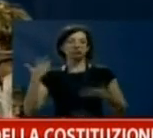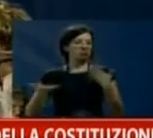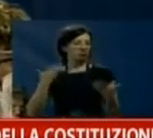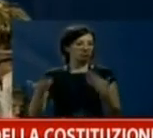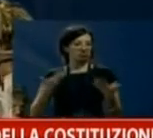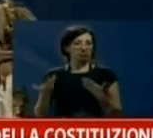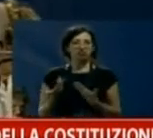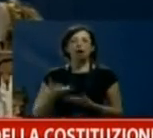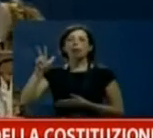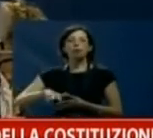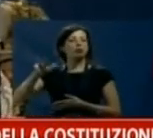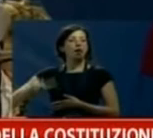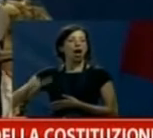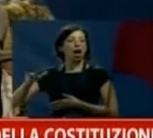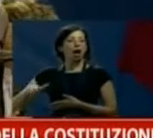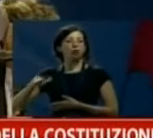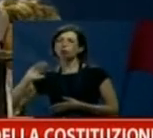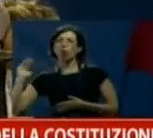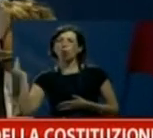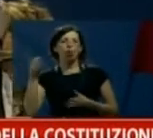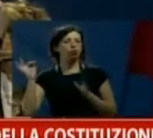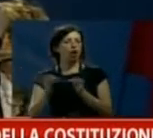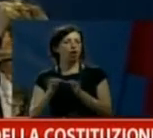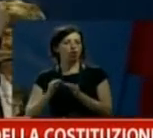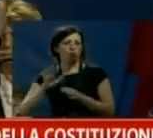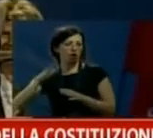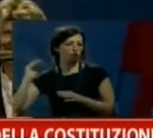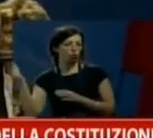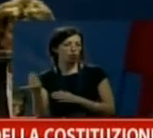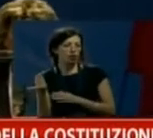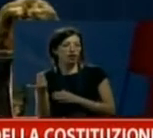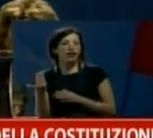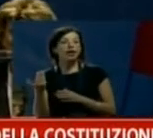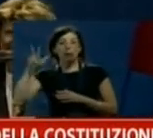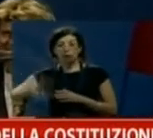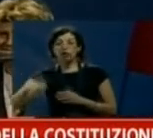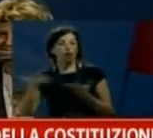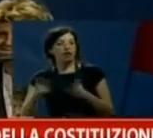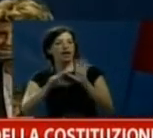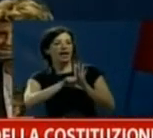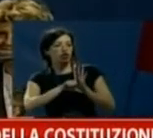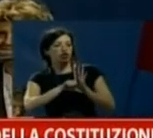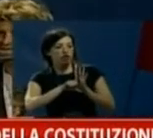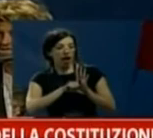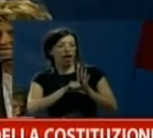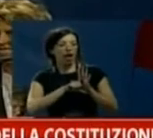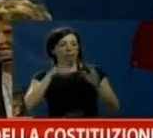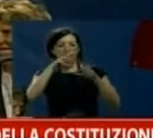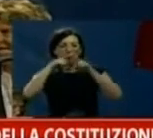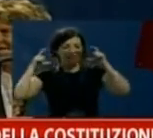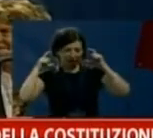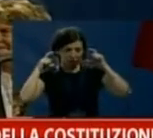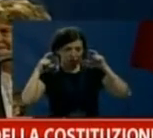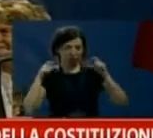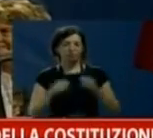quasi all'unanimità quella che poi fu chiamata legge Bavaglio, cioè una legge che restringeva la possibilità